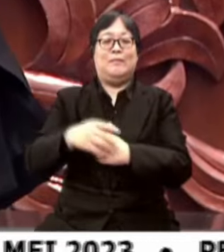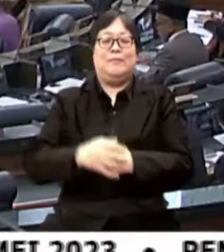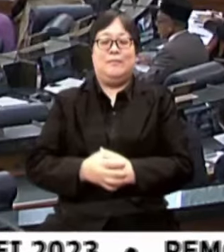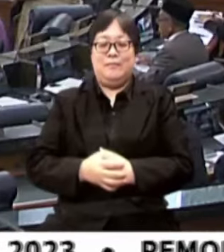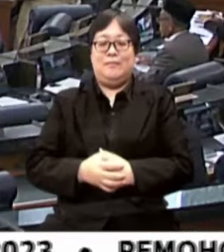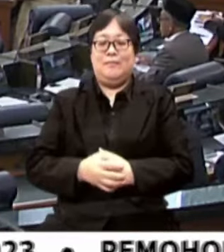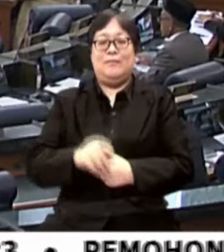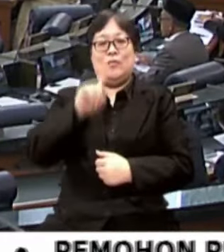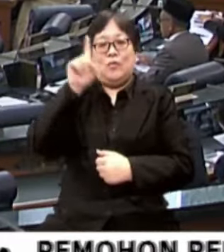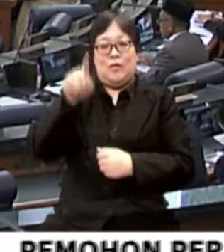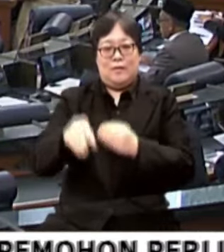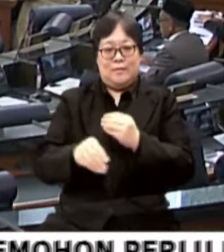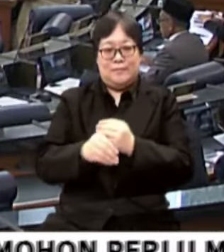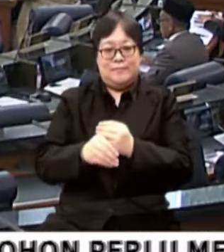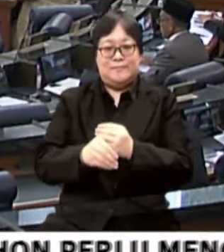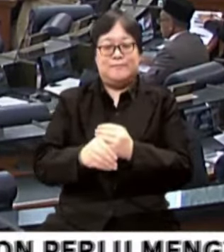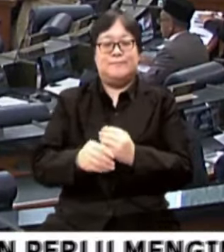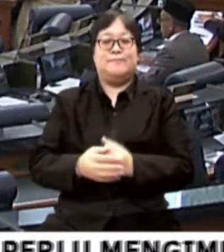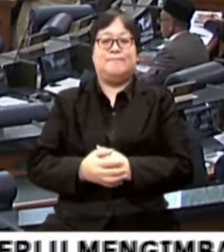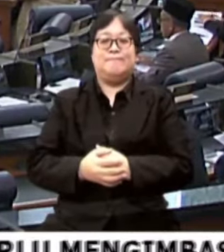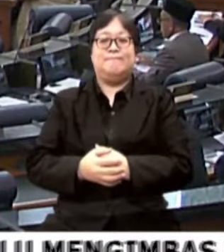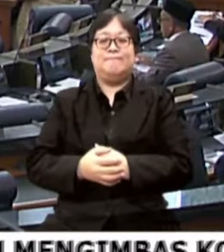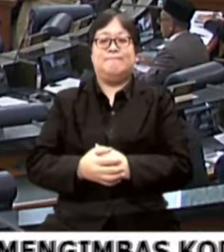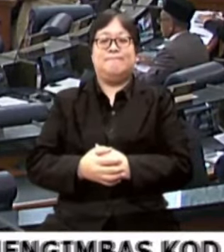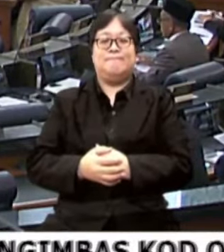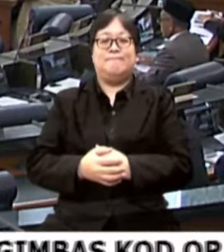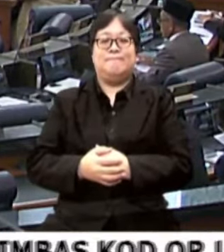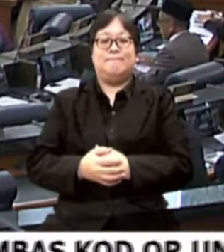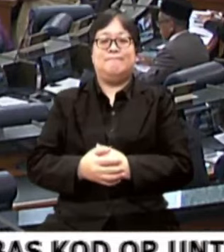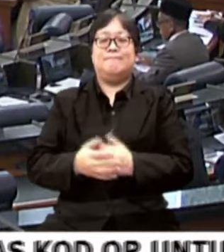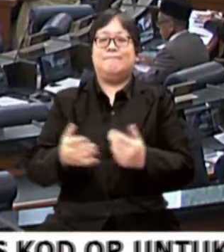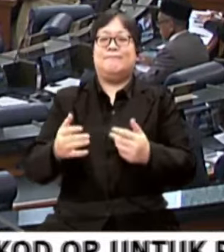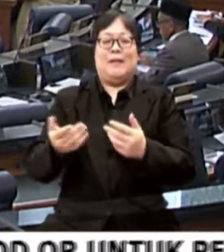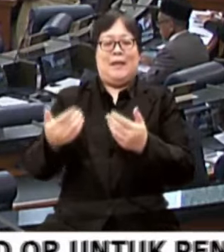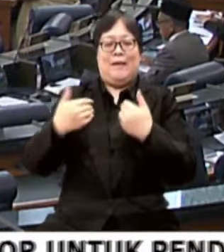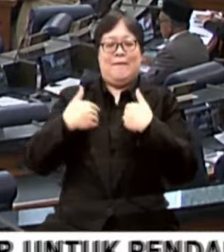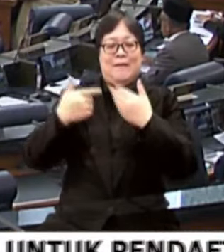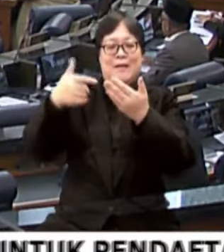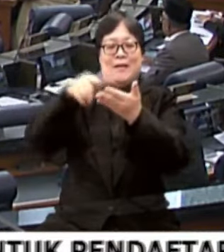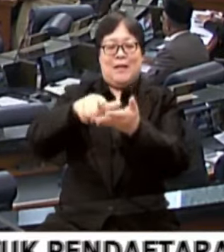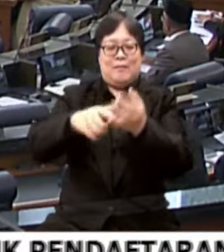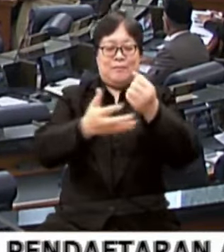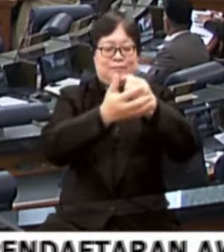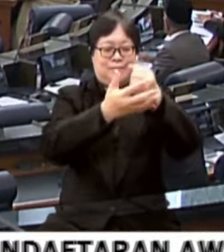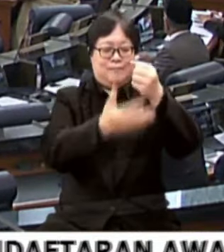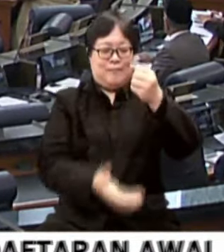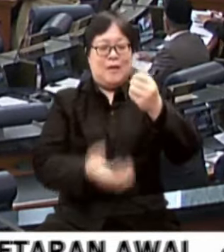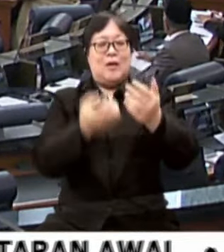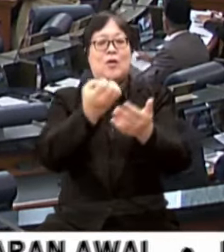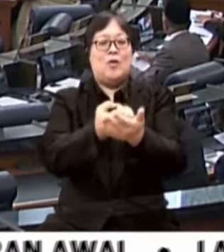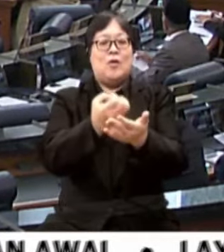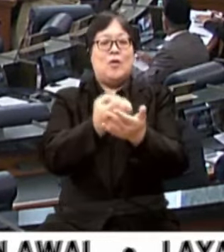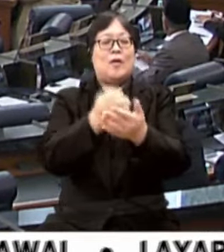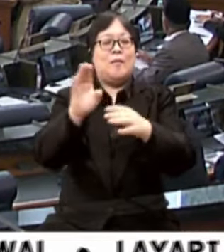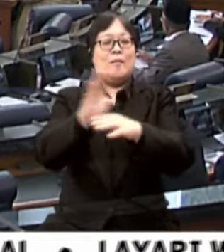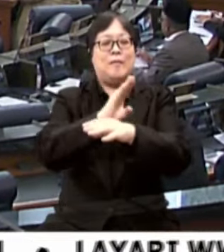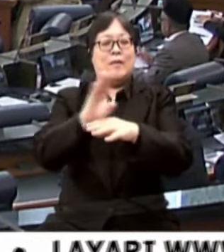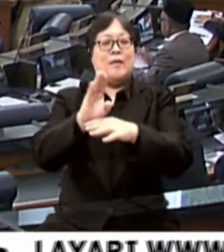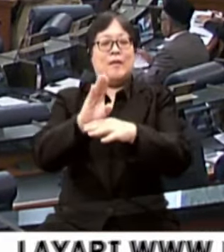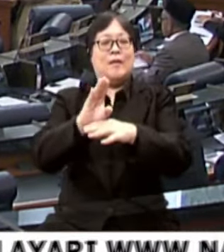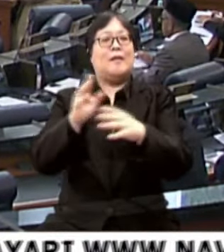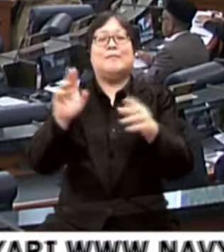soal tentang saya ketika mana dilaporkan dan tabung ekonomi kumpulan soal Niaga atau